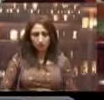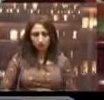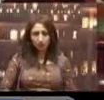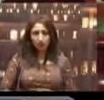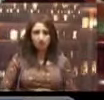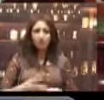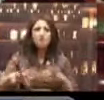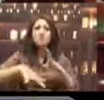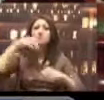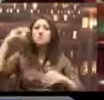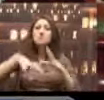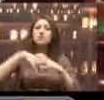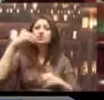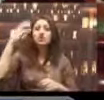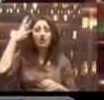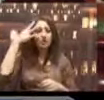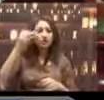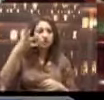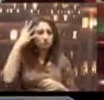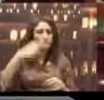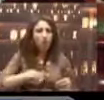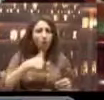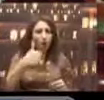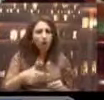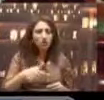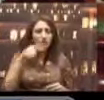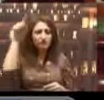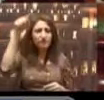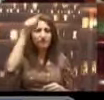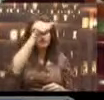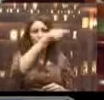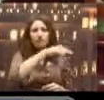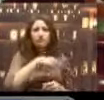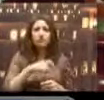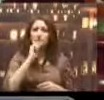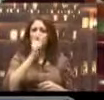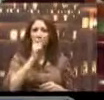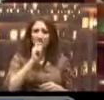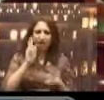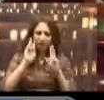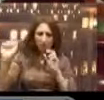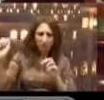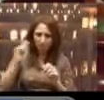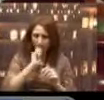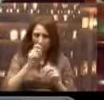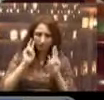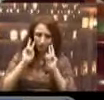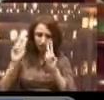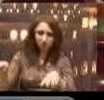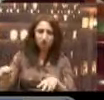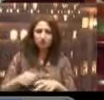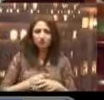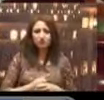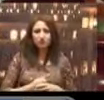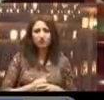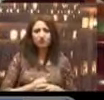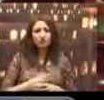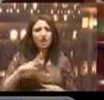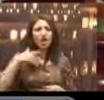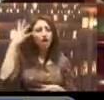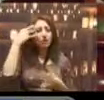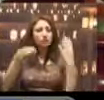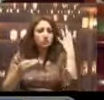مشاريع خيرية، مش مشروع خيري بذاته يعني، في أماكن كتيرة جدا أنا بشوفها عندك في البرنامج محتاجين، أنا شايفنا محتاجين